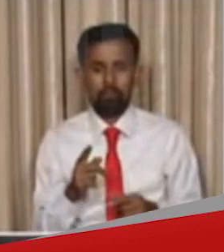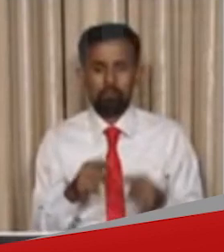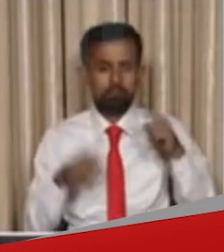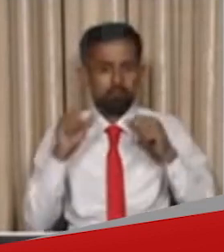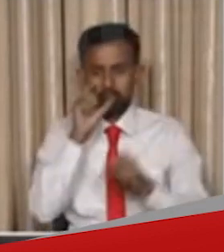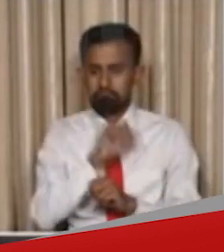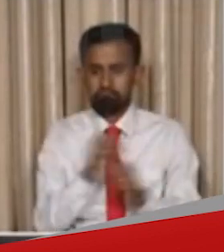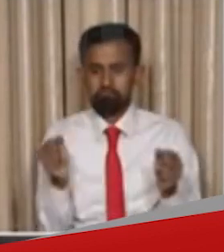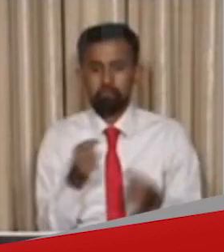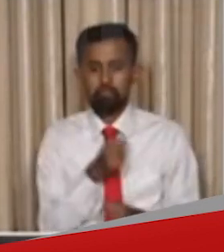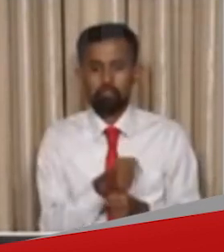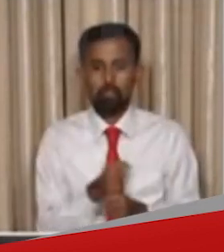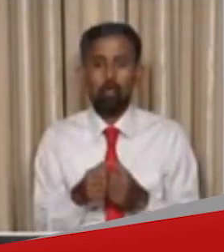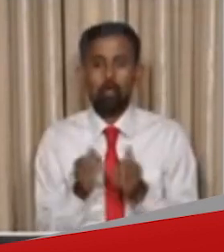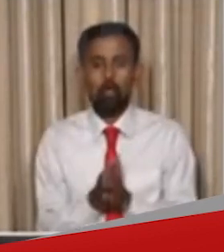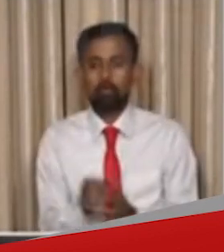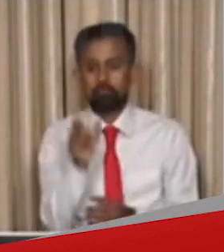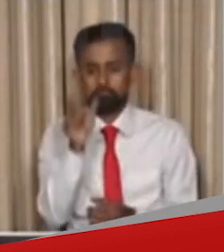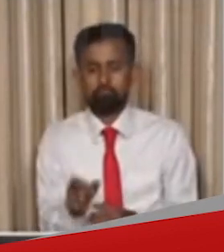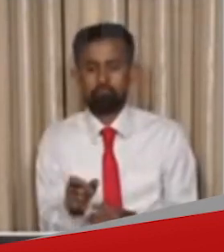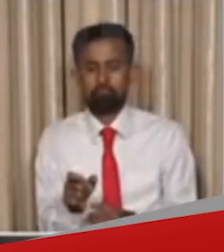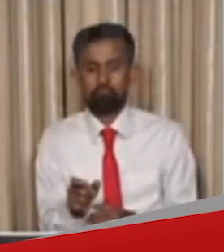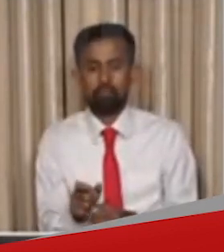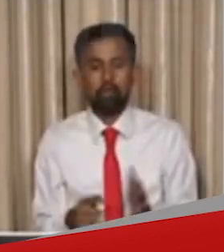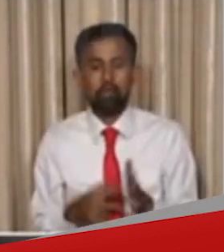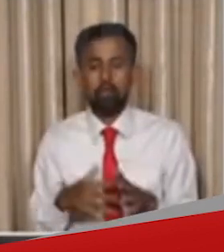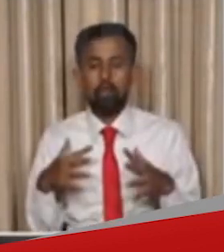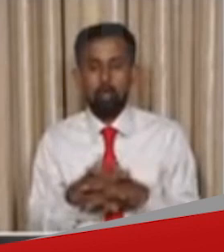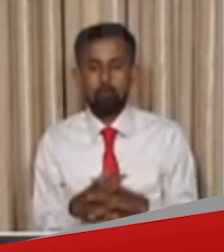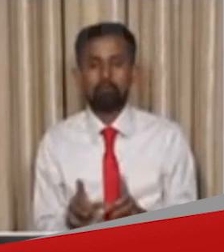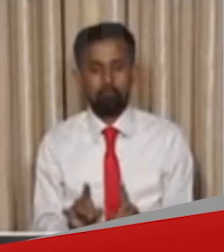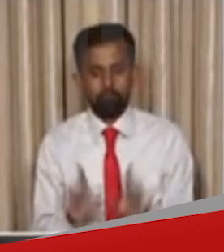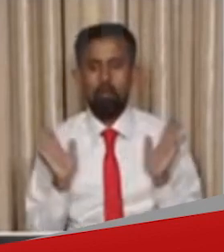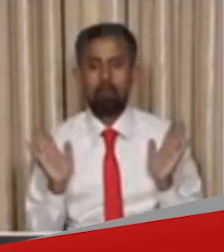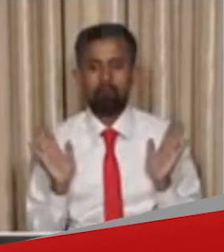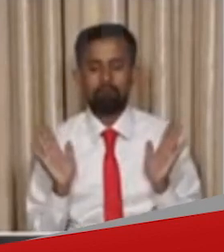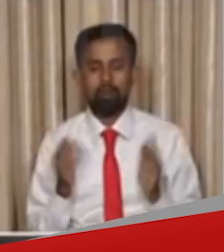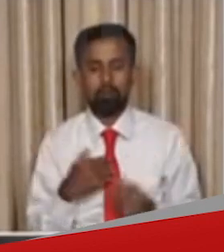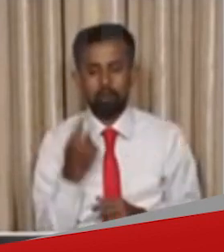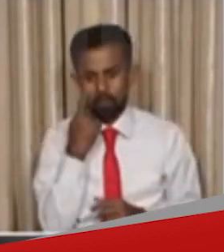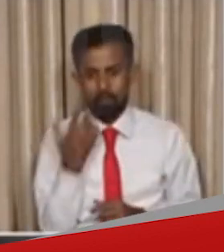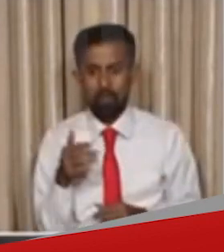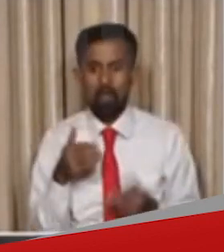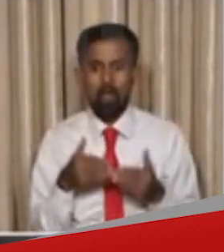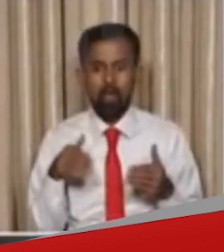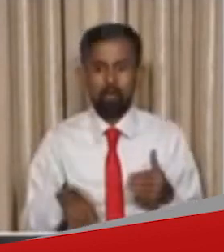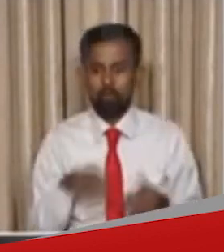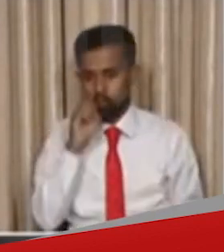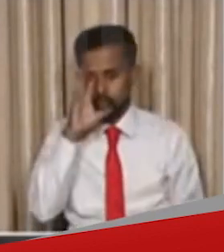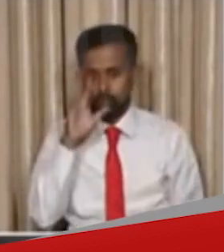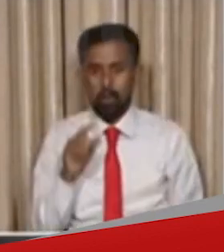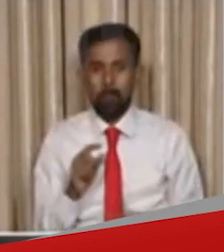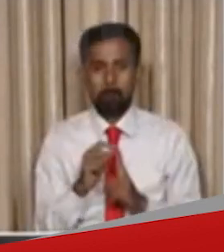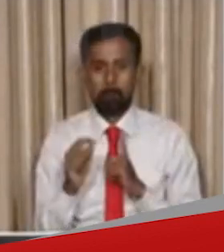නොබලා ආණ්ඩුවේ ඕනම කෙනෙක් වෙනුවෙන් එතුමා නීතිය ක්‍රියාත්මක කරනවලු. දැන් අපි දැක්කා අද උදේ